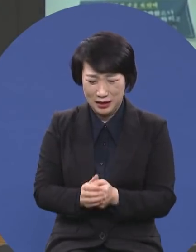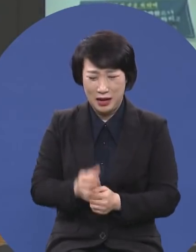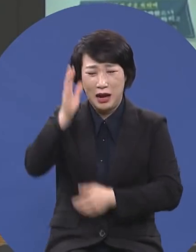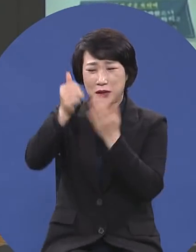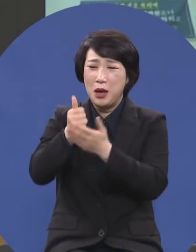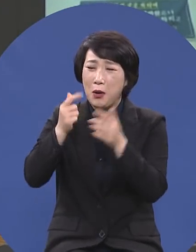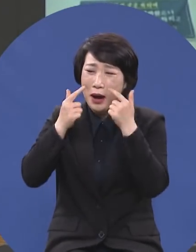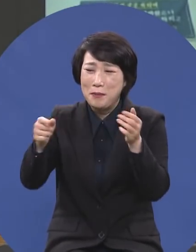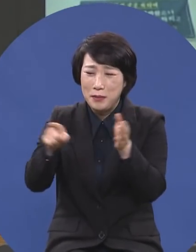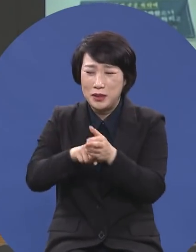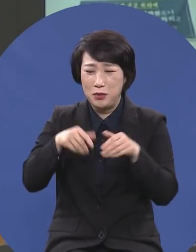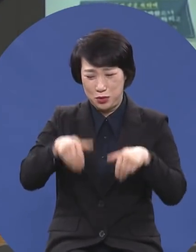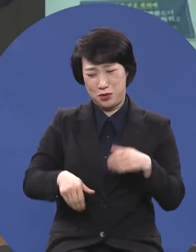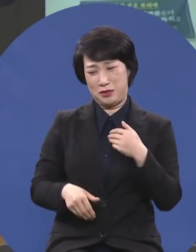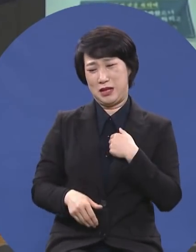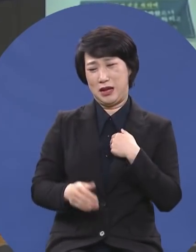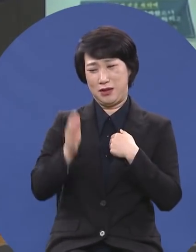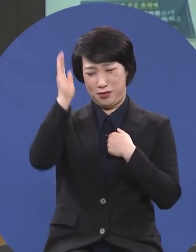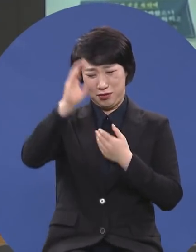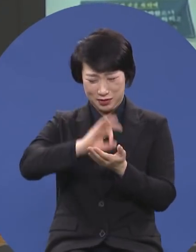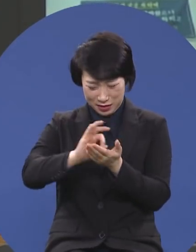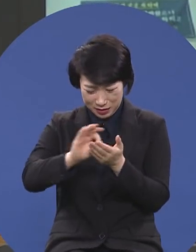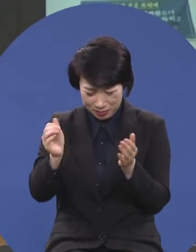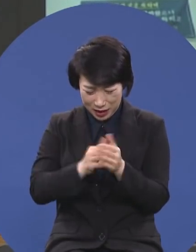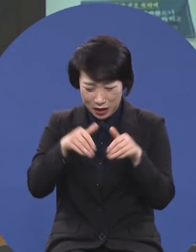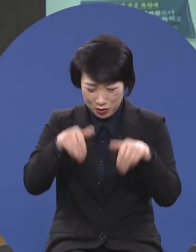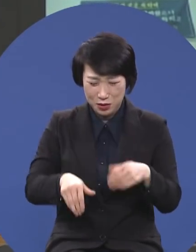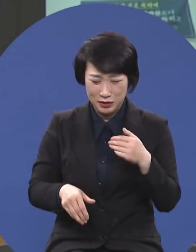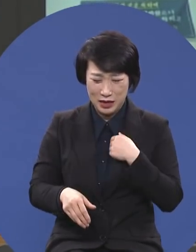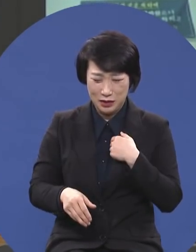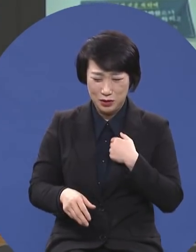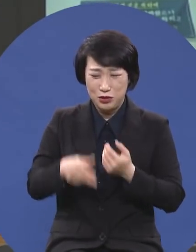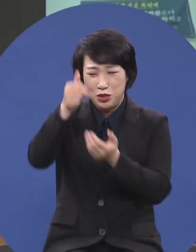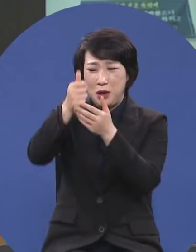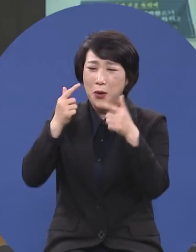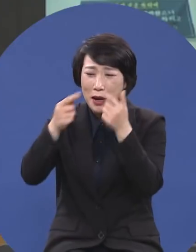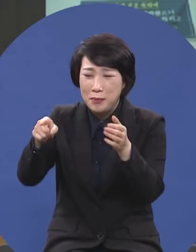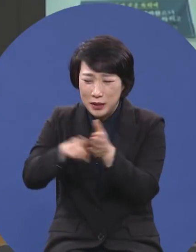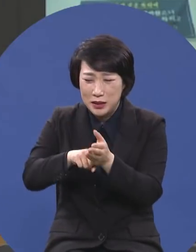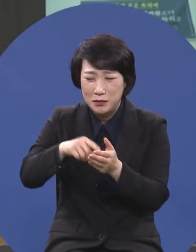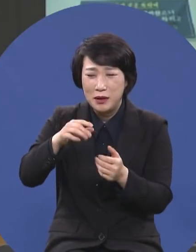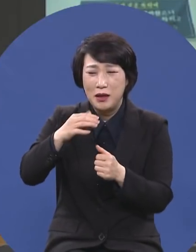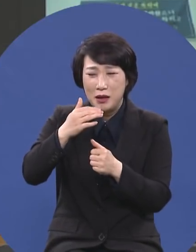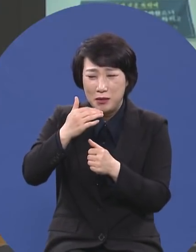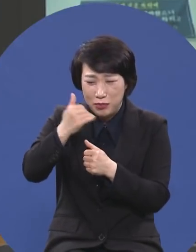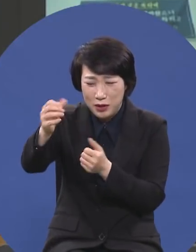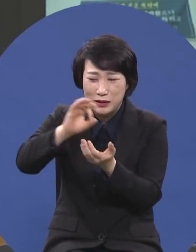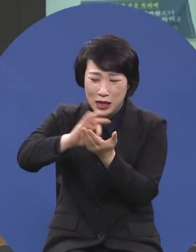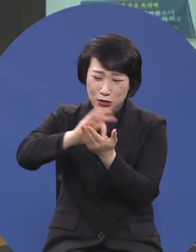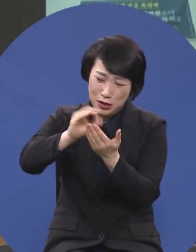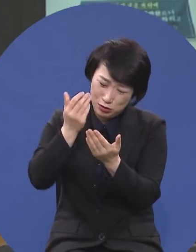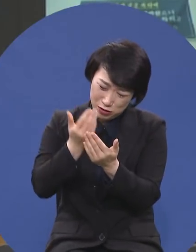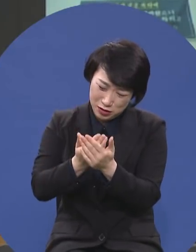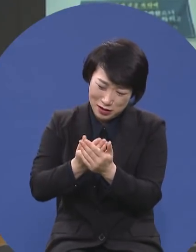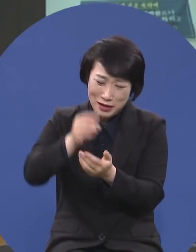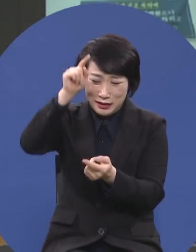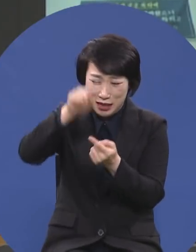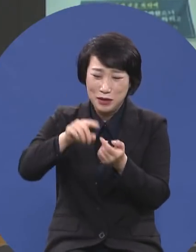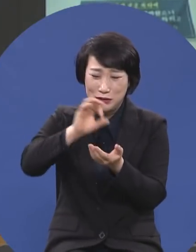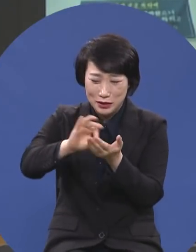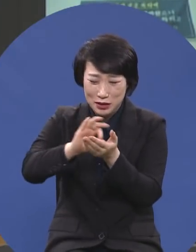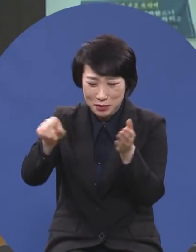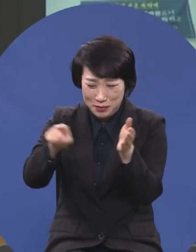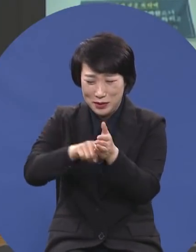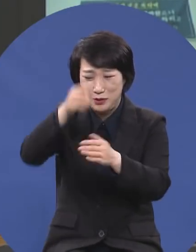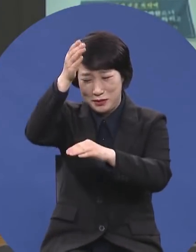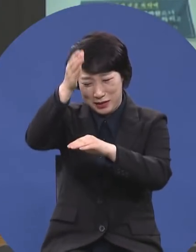하나님의 확신이 종을 쓰셨습니다. 이 정도 주님의 확신으로 사용되게 하옵소서. 그렇게